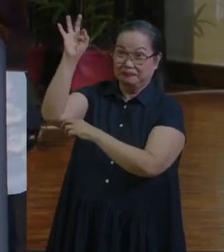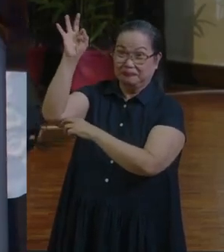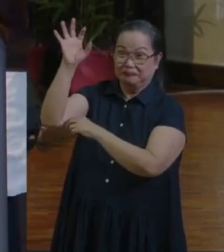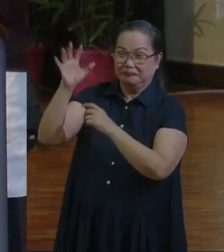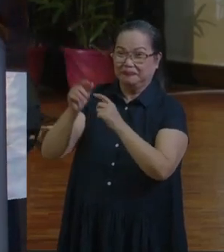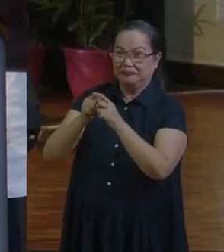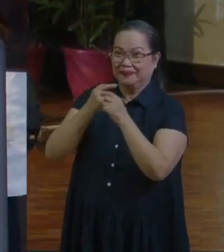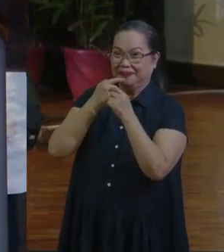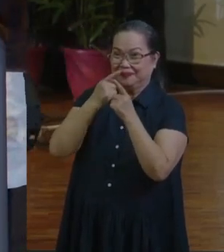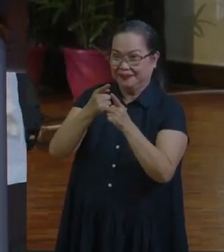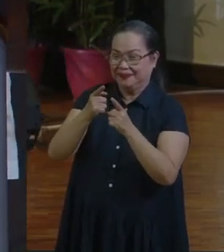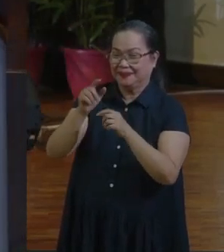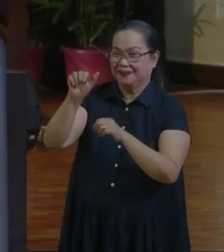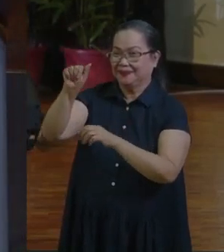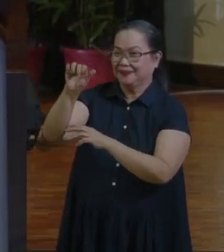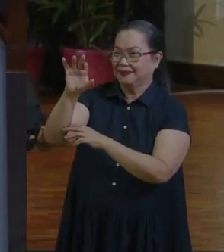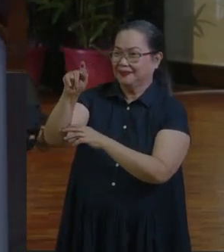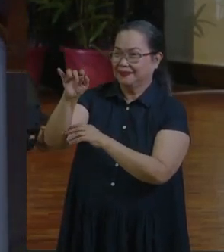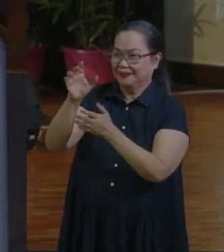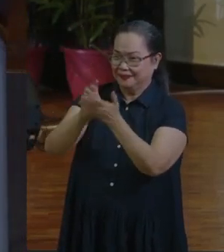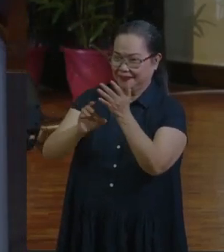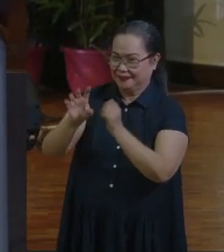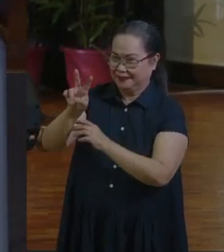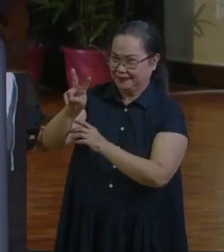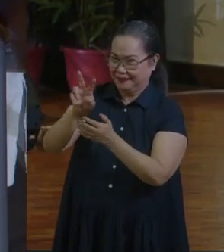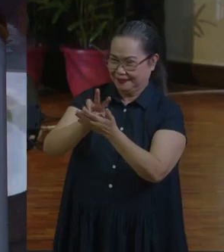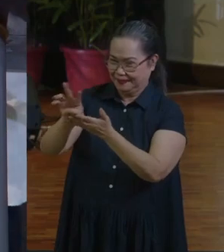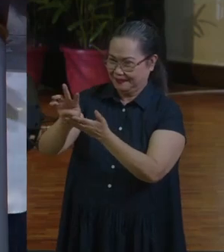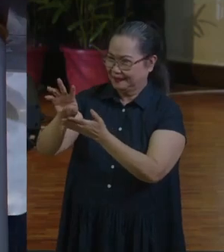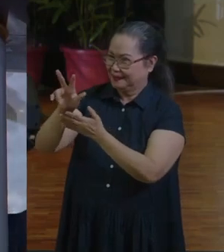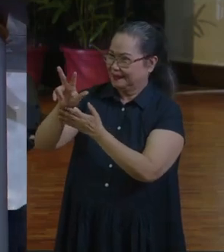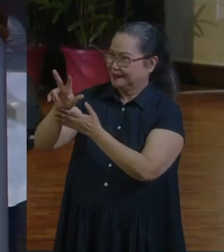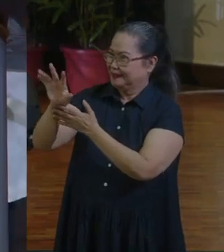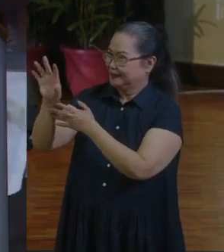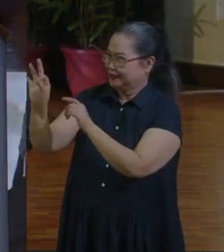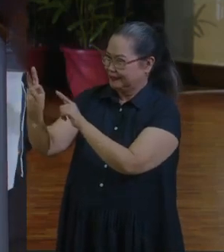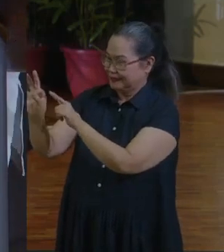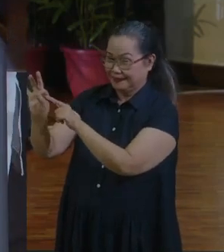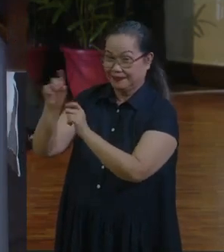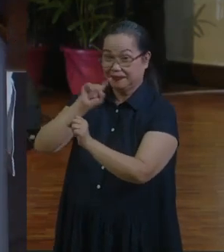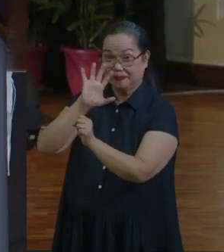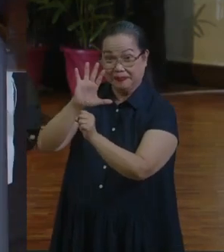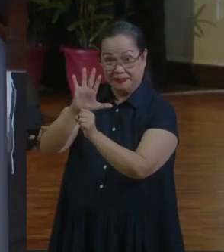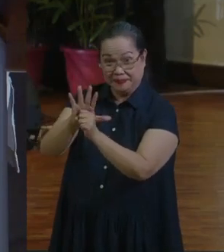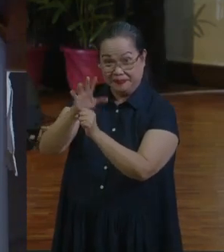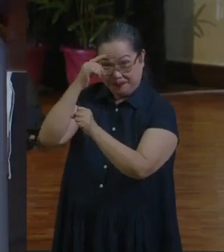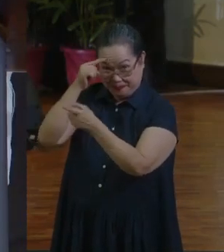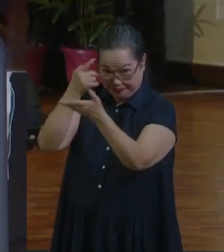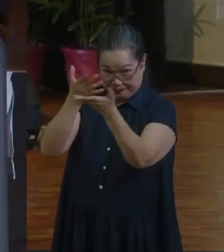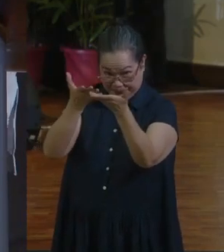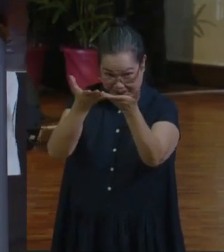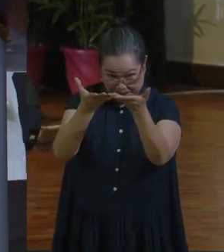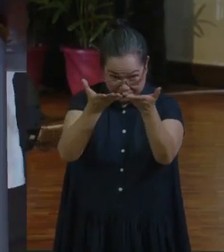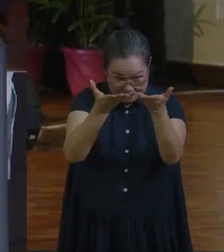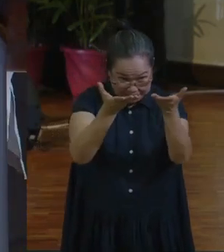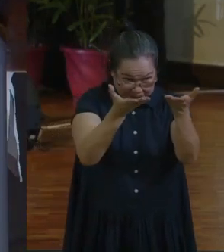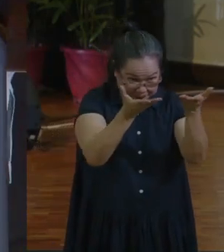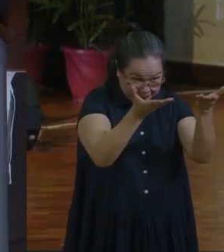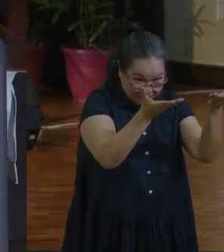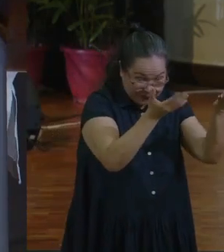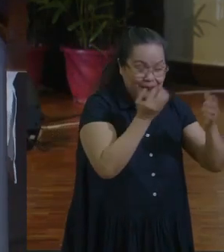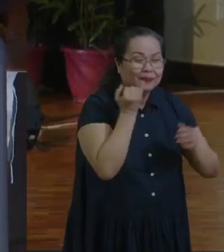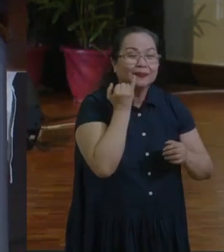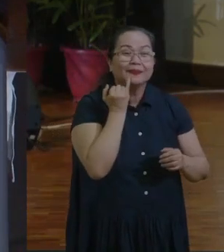Pentecost ay ganito, sa Acts chapter 2, verse 39. For the promise is for you, kausap niya ay mga